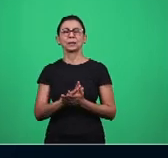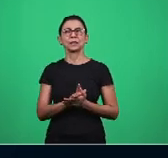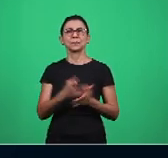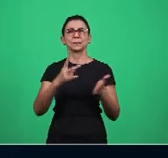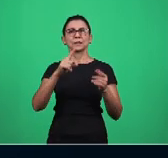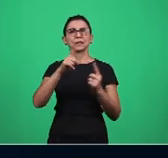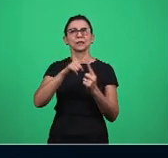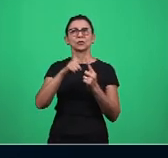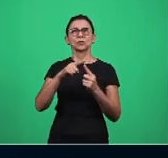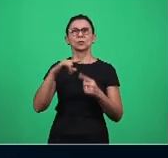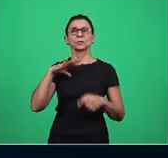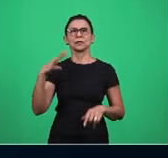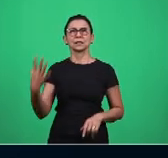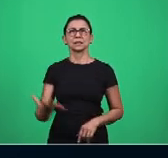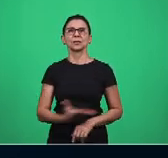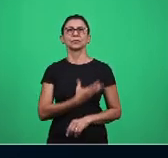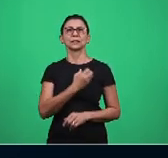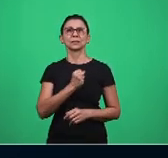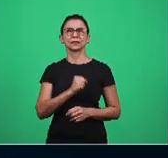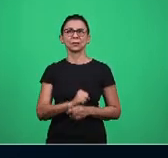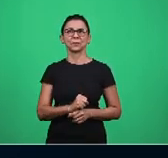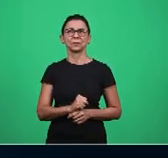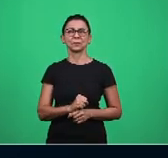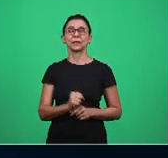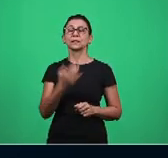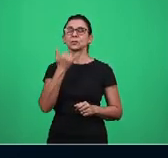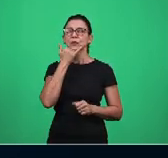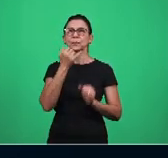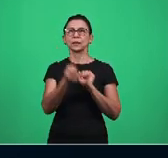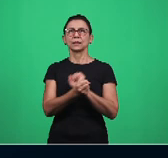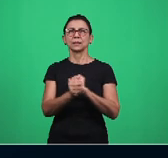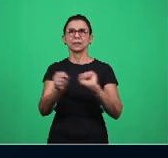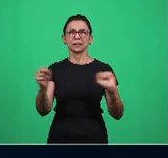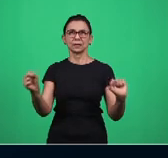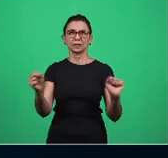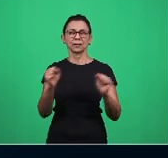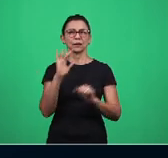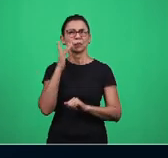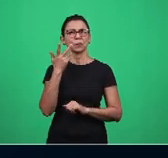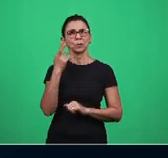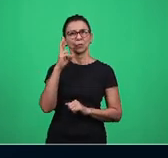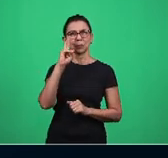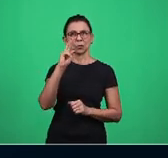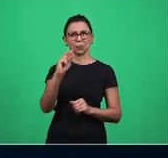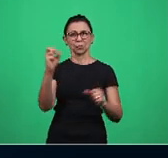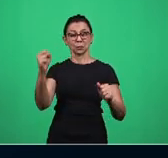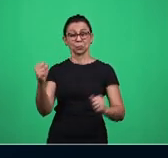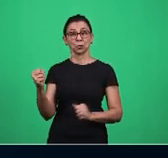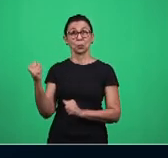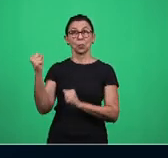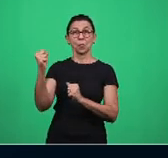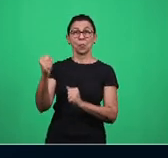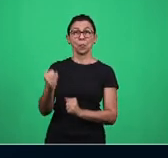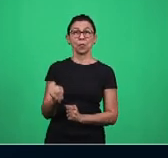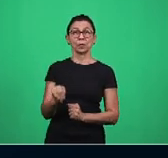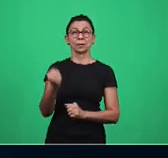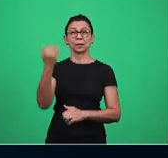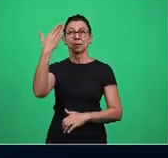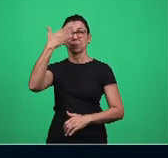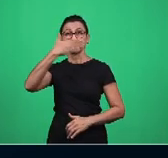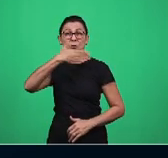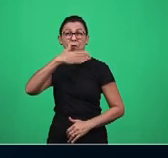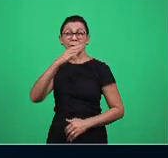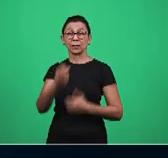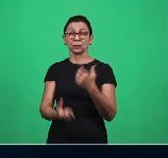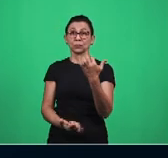été éprouvé par le feu, parle du pouvoir du Saint-Esprit, Apocalypse 3, 18. Le pourpre dans la Bible symbolise le sang de Jésus, la couleur